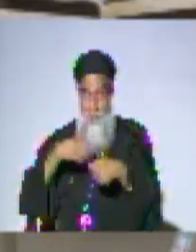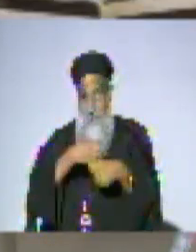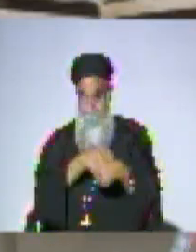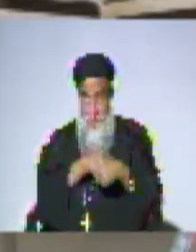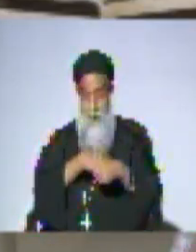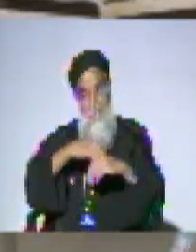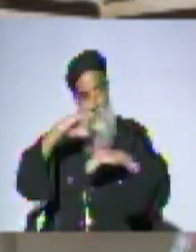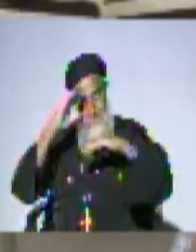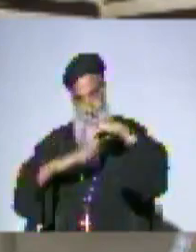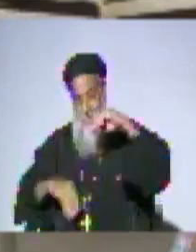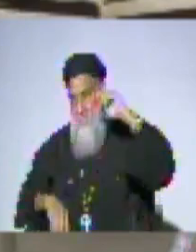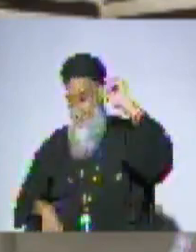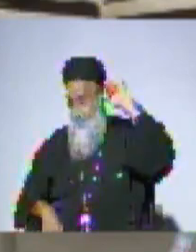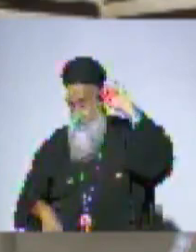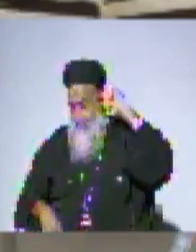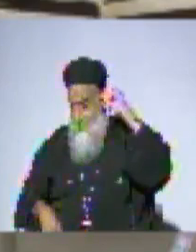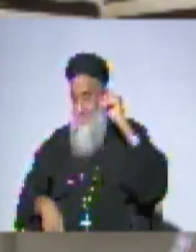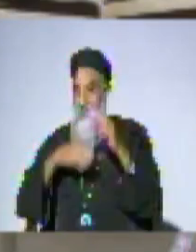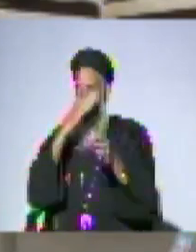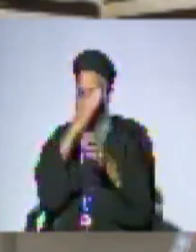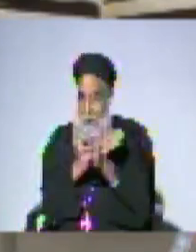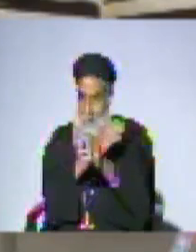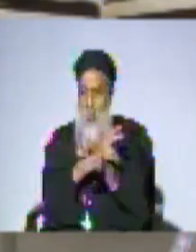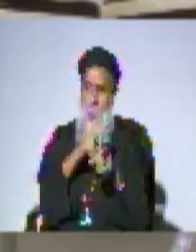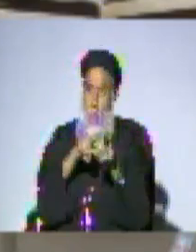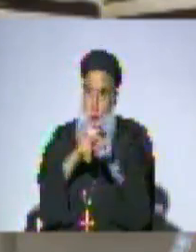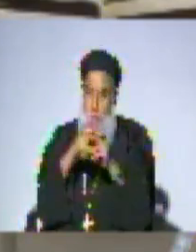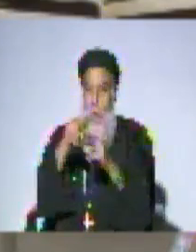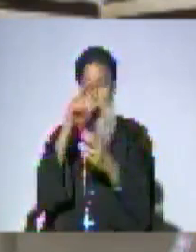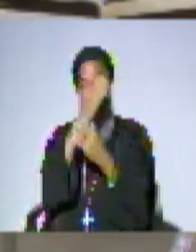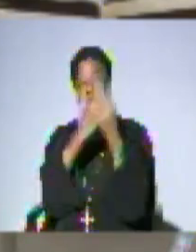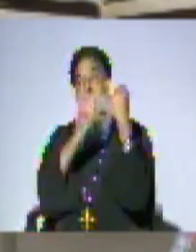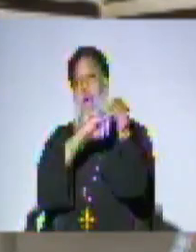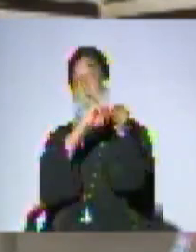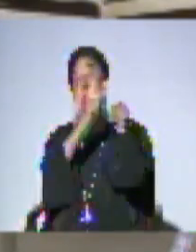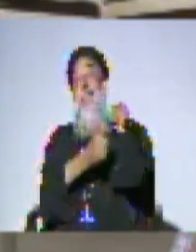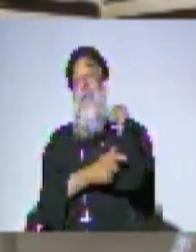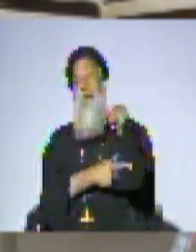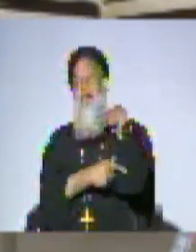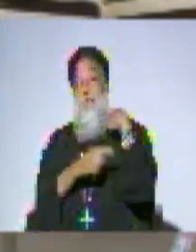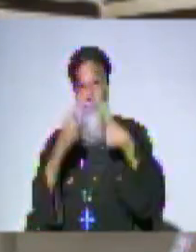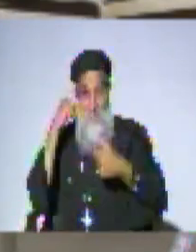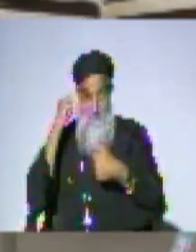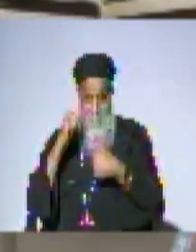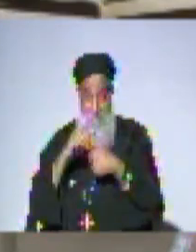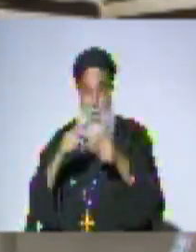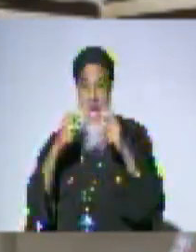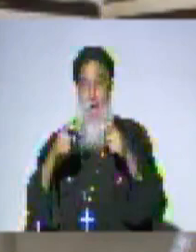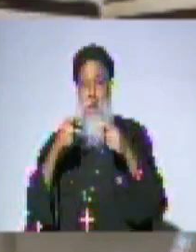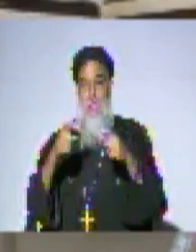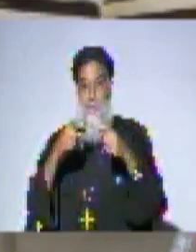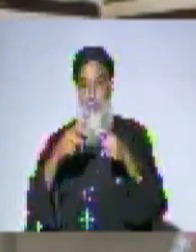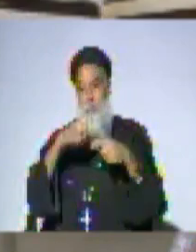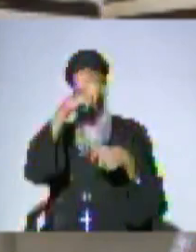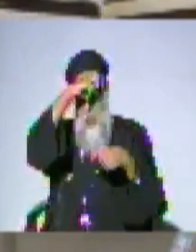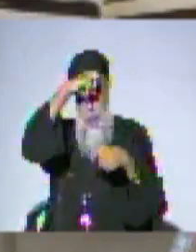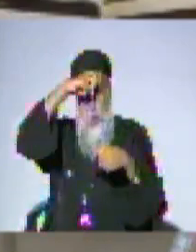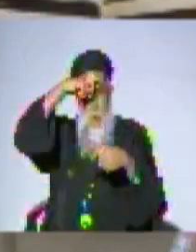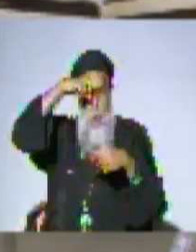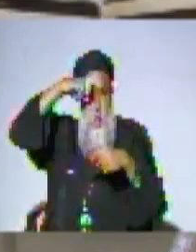خدتها بالوجع تلدين لك أولادا. يعني قال للآدم بعرق وجهك تأكل